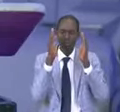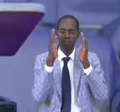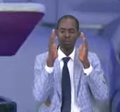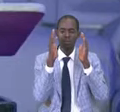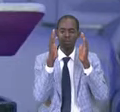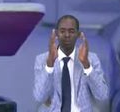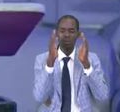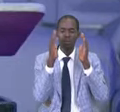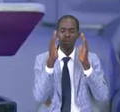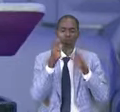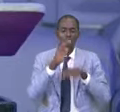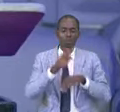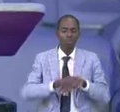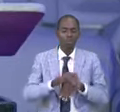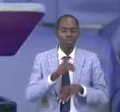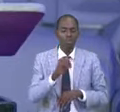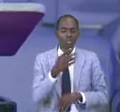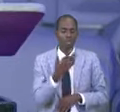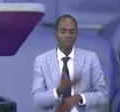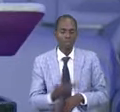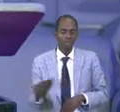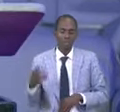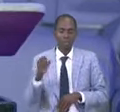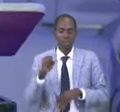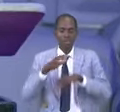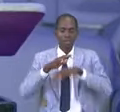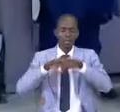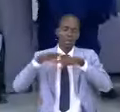sur les choses d'en haut